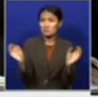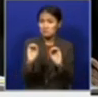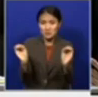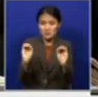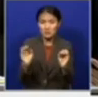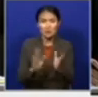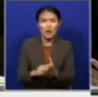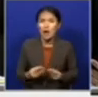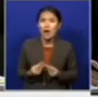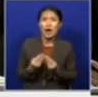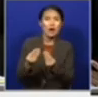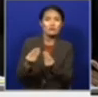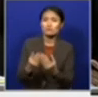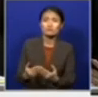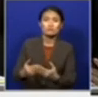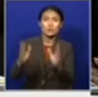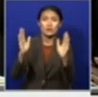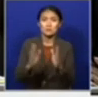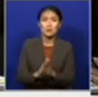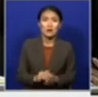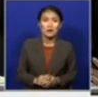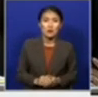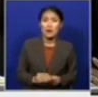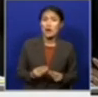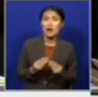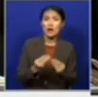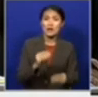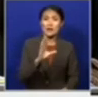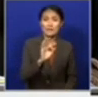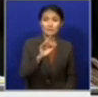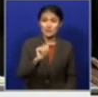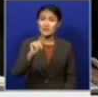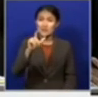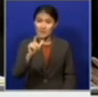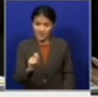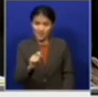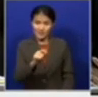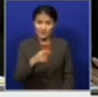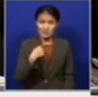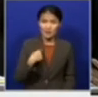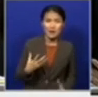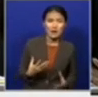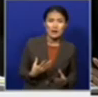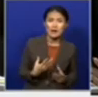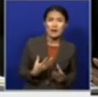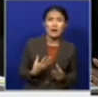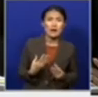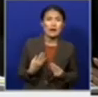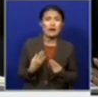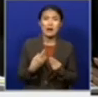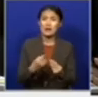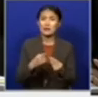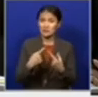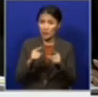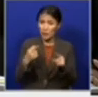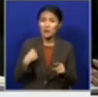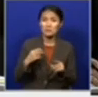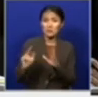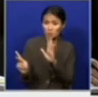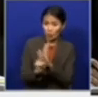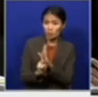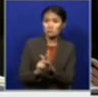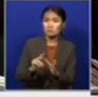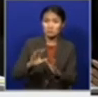การถึง 100% ค่ะซึ่งจะทำให้ต่างชาติเข้ามาเป็นเจ้าของธุรกิจบริการของไทยได้โดยไม่มีข้อจ